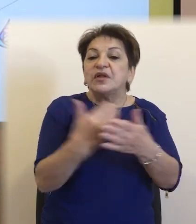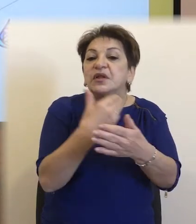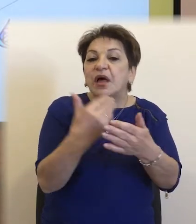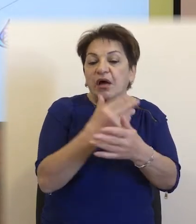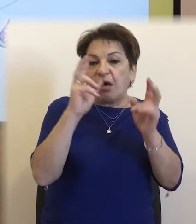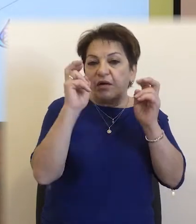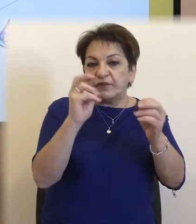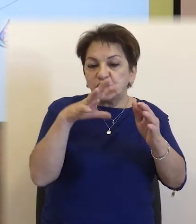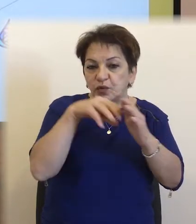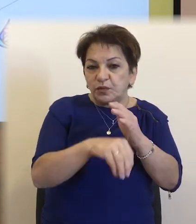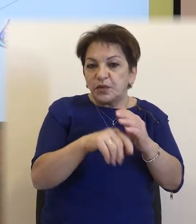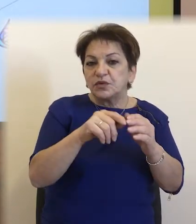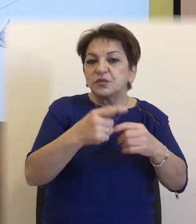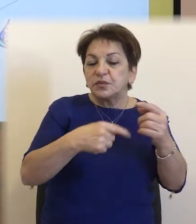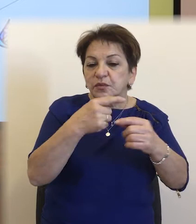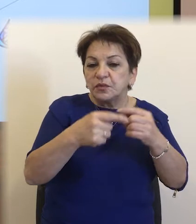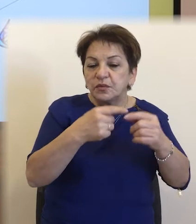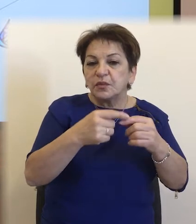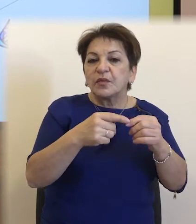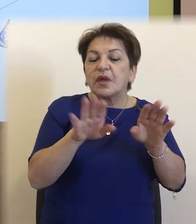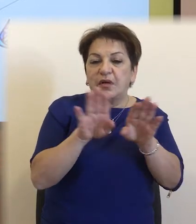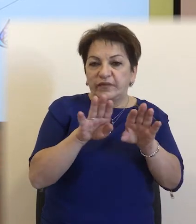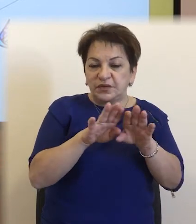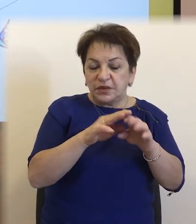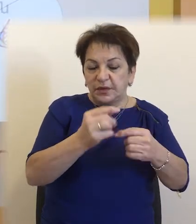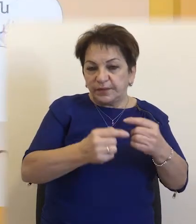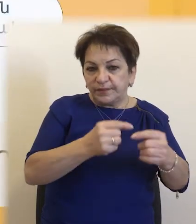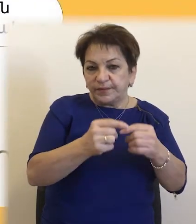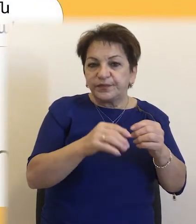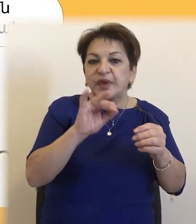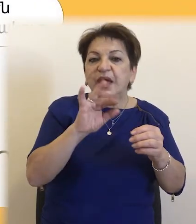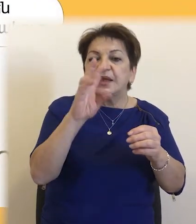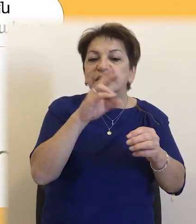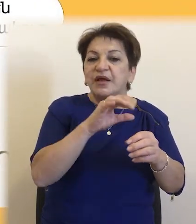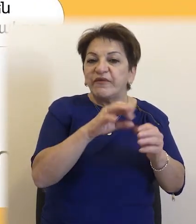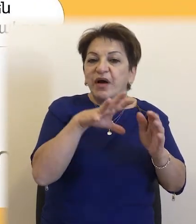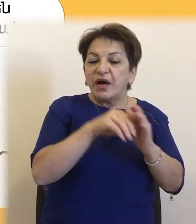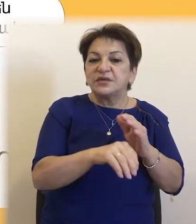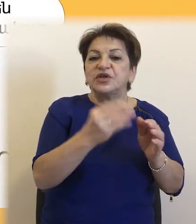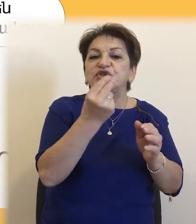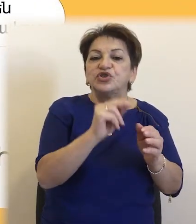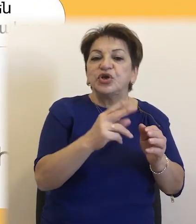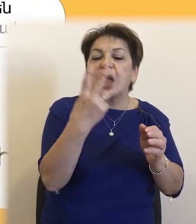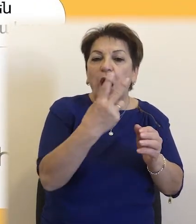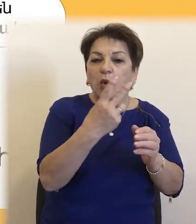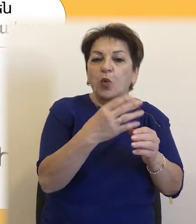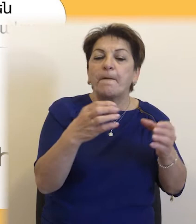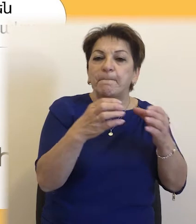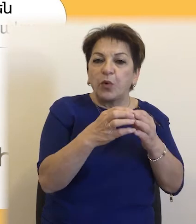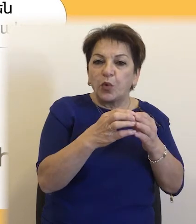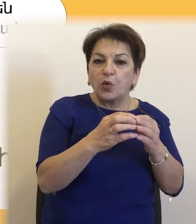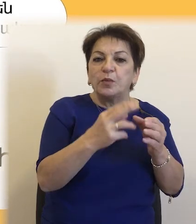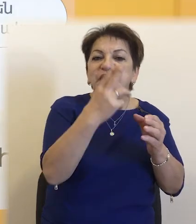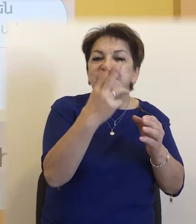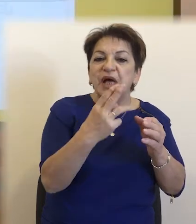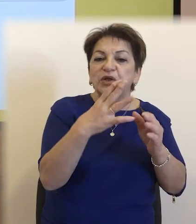տեղեկատվությունը հաջորդ սերումբներին պոխանցվում է հավասարապես։ Ինտերվազի վերջին ջի երկու պուլում տեղի է